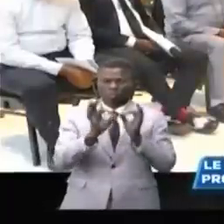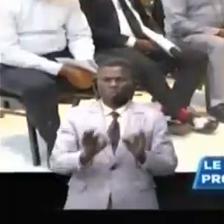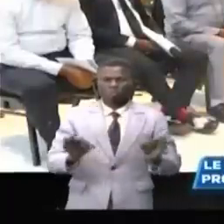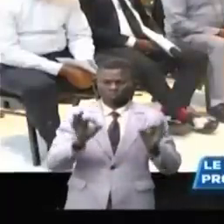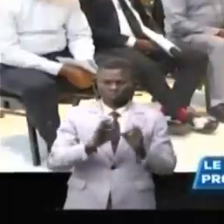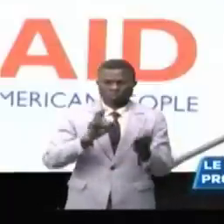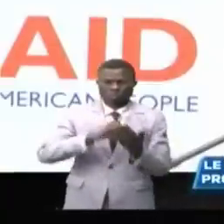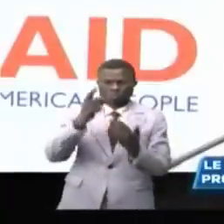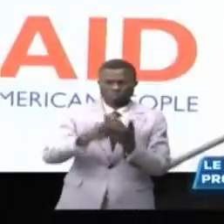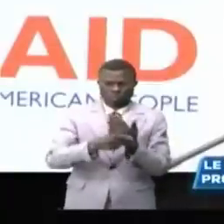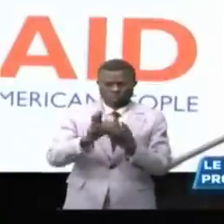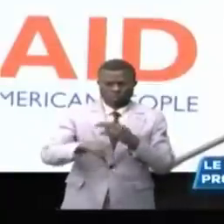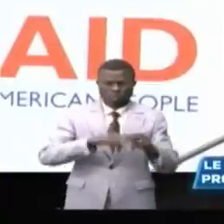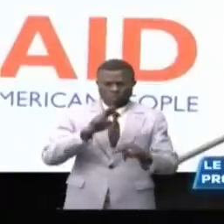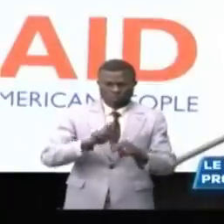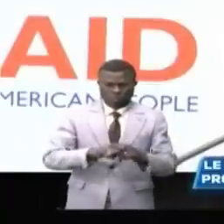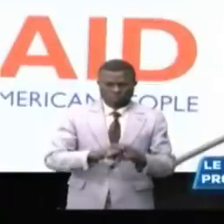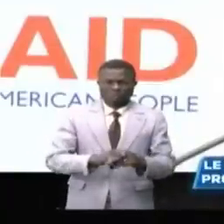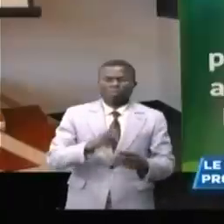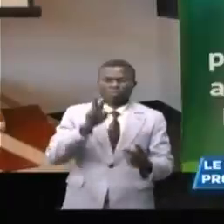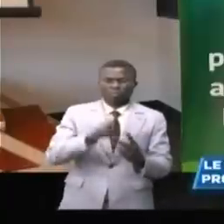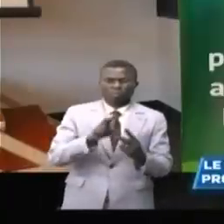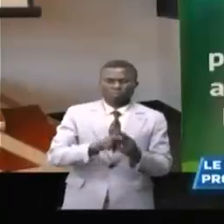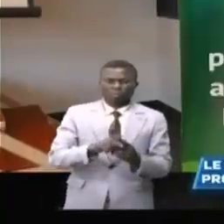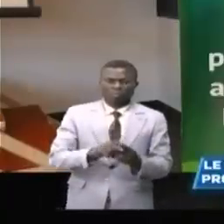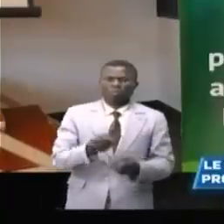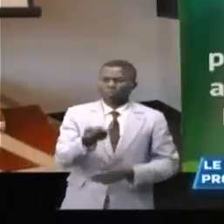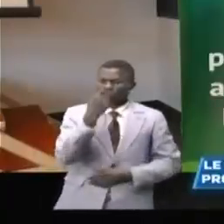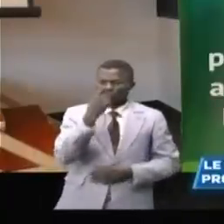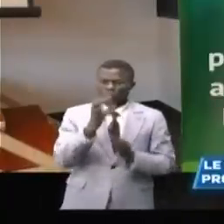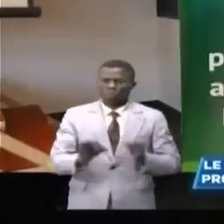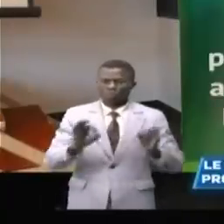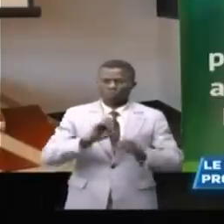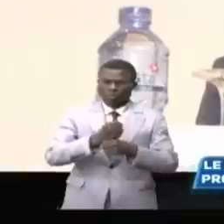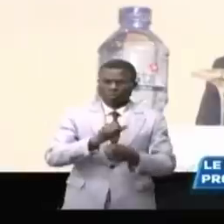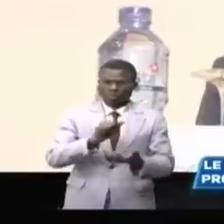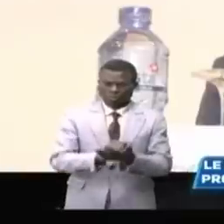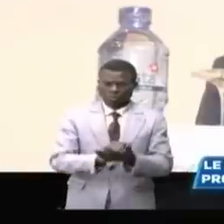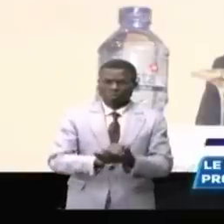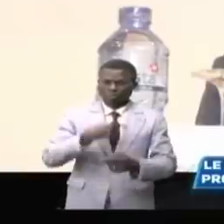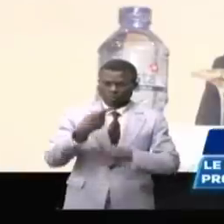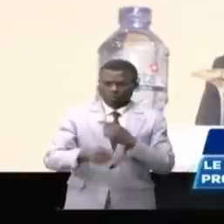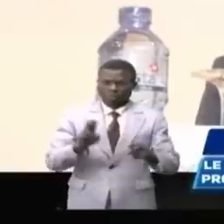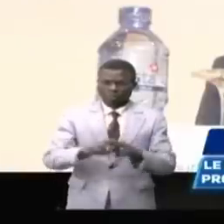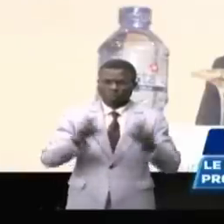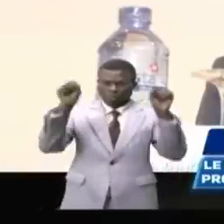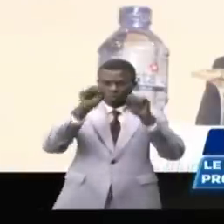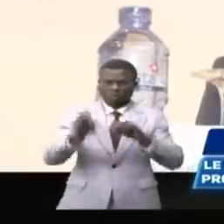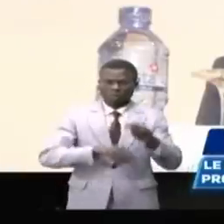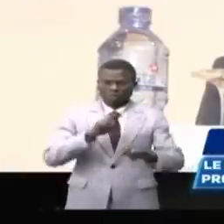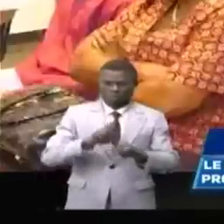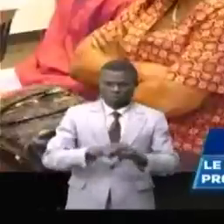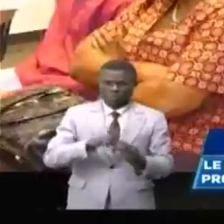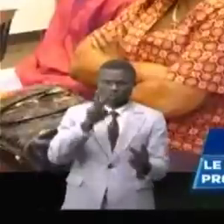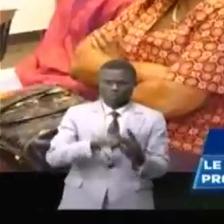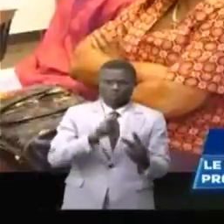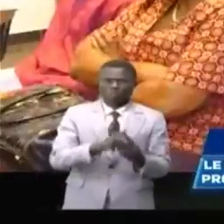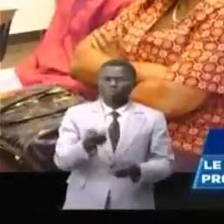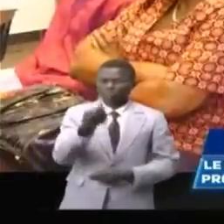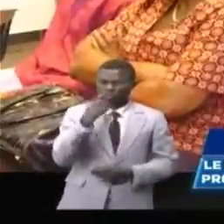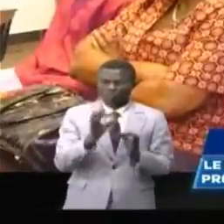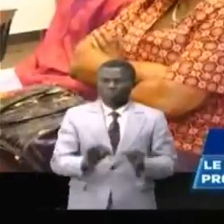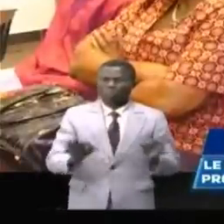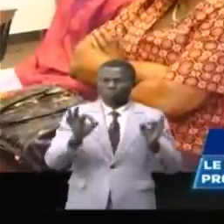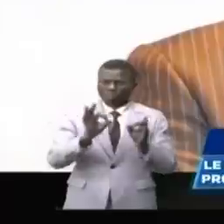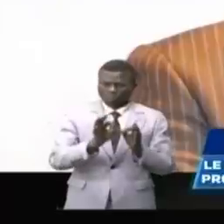programme national d'approvisionnement en médicaments essentiels a été créé pour mettre en œuvre le système national d'approvisionnement en médicaments